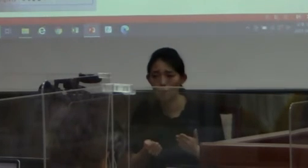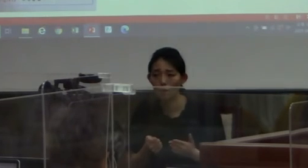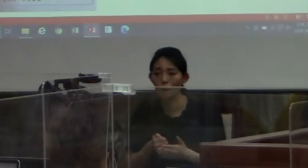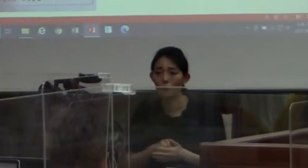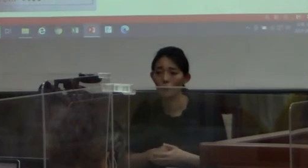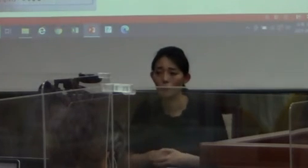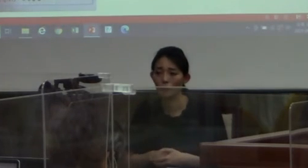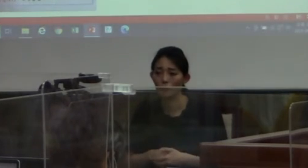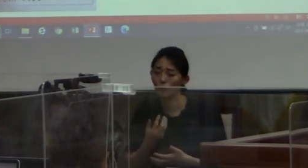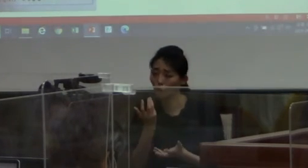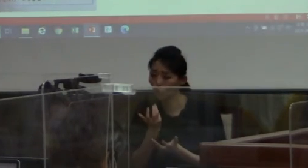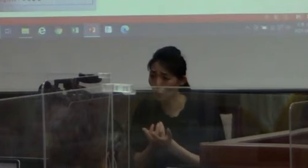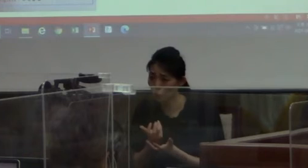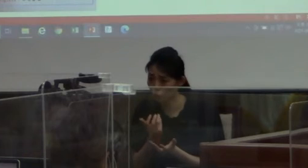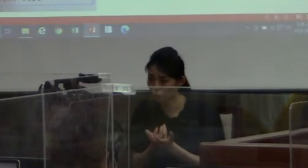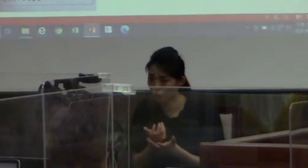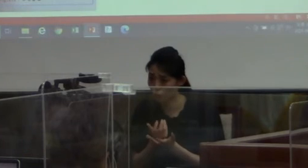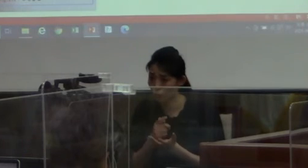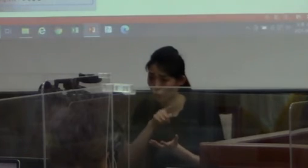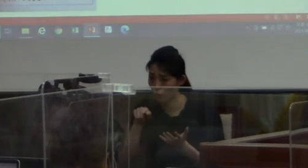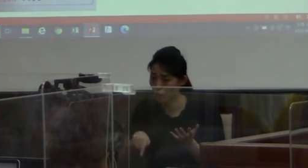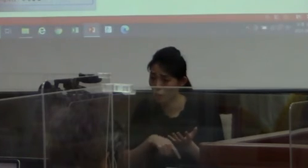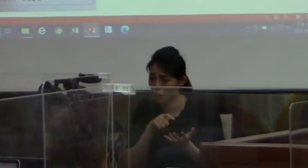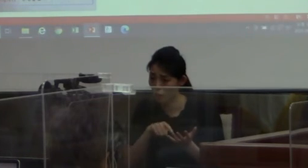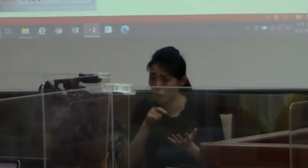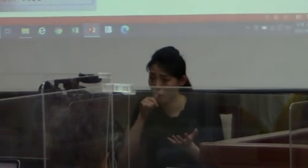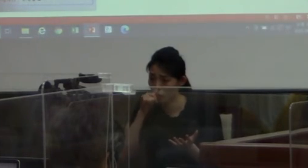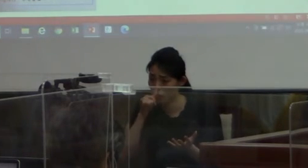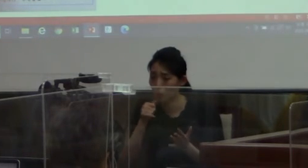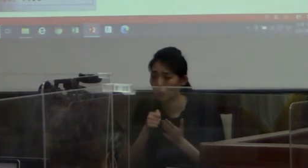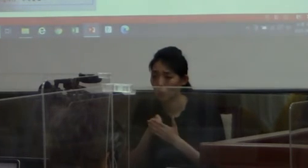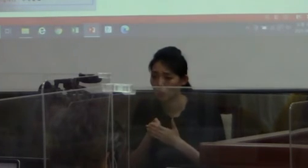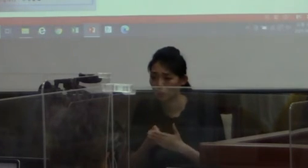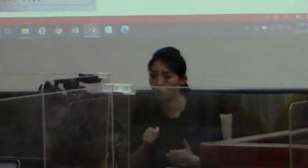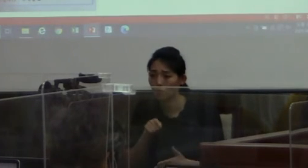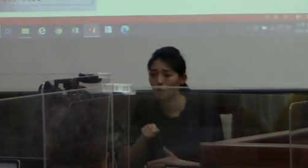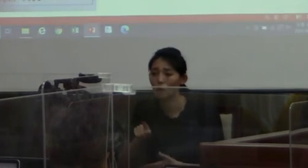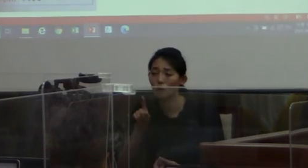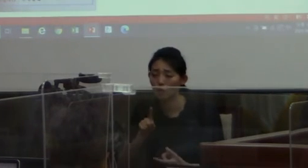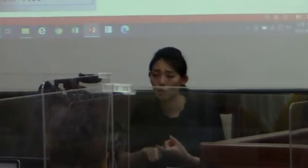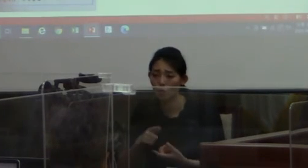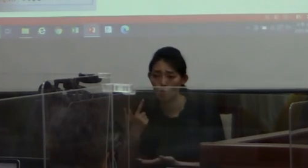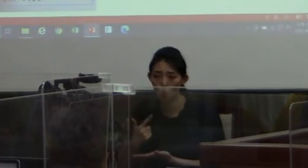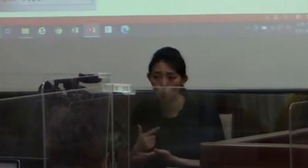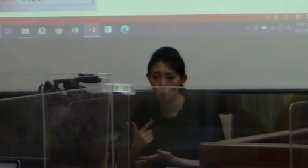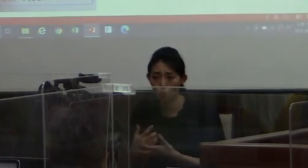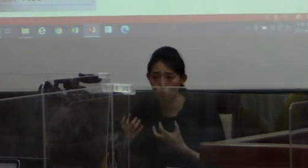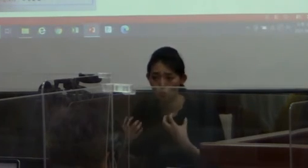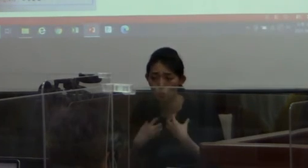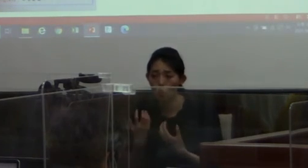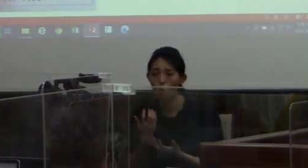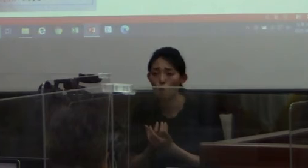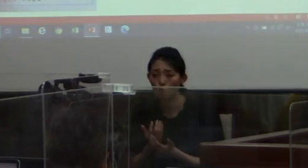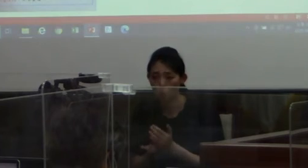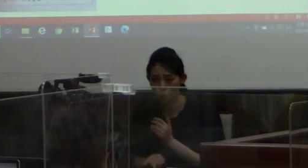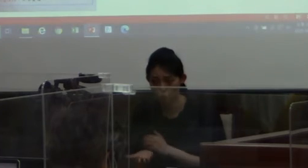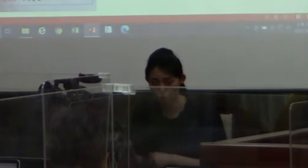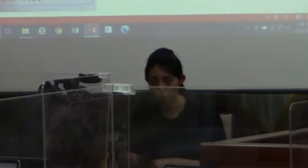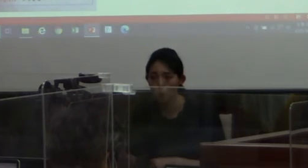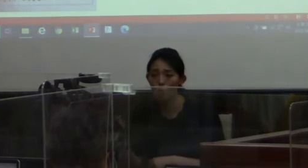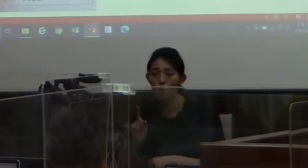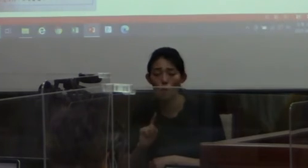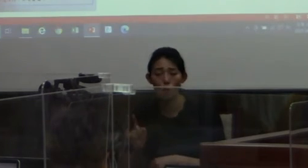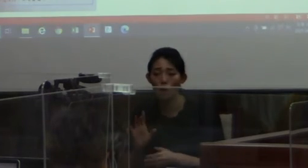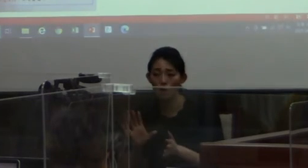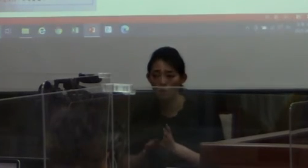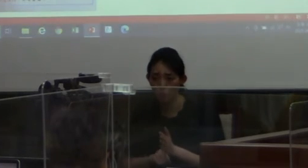것이 공문상에 있었지 않습니까? 그러니까 이 우리가 노원구청에서 이 공문을 보낸다든지 뭘 할